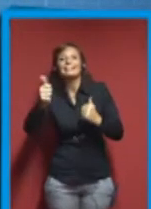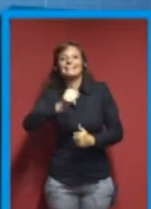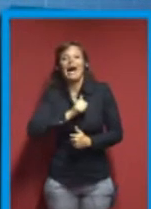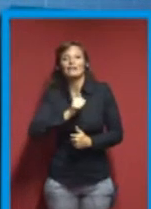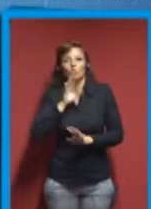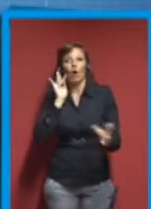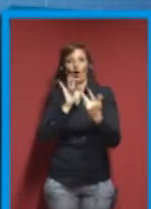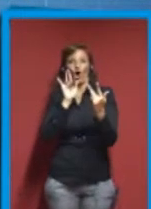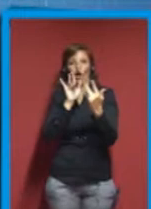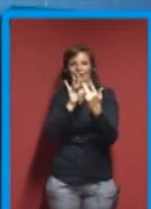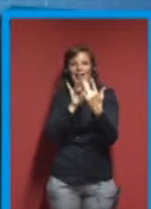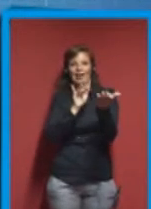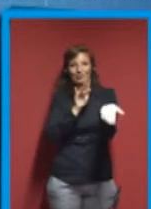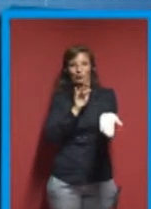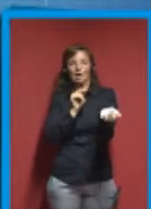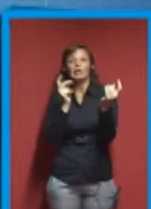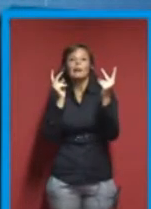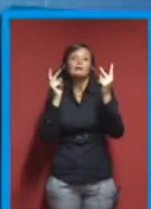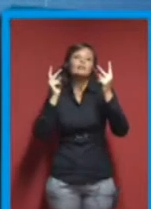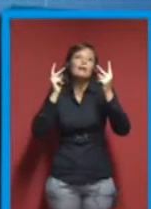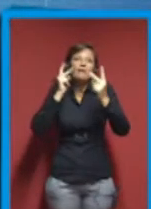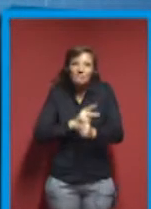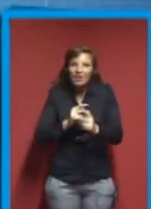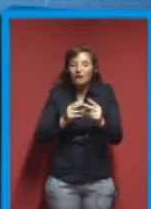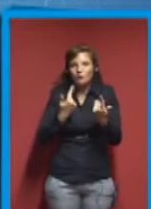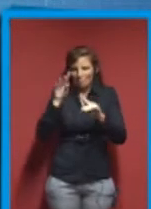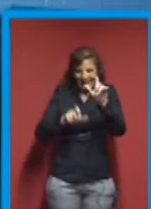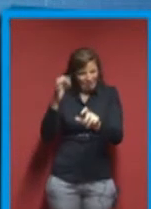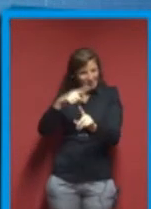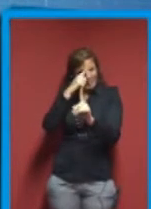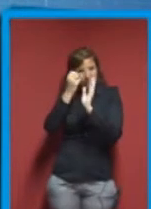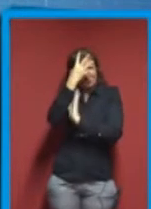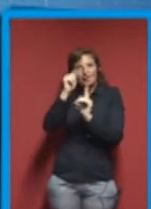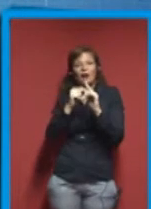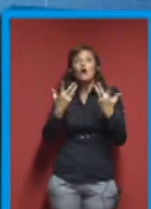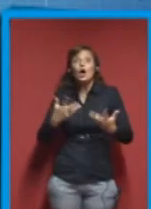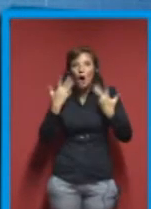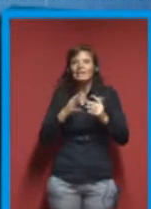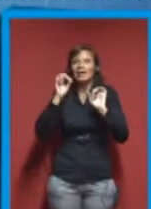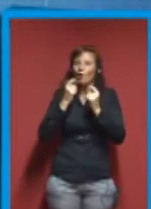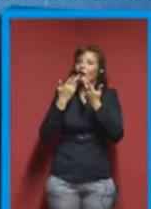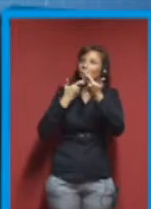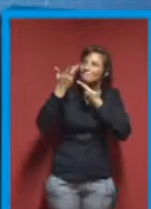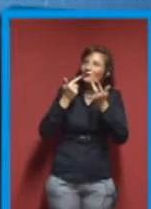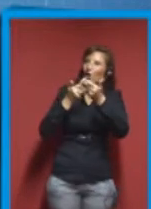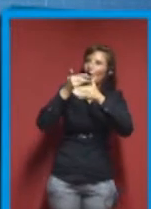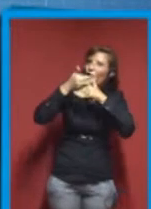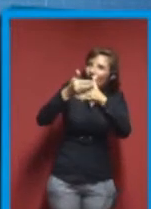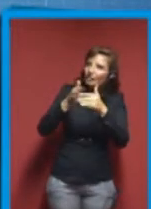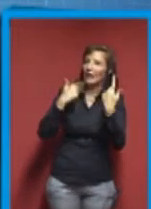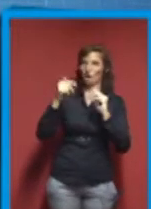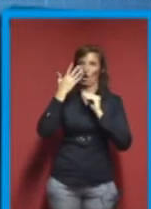sole. Cioè, probabilmente sono molto contente queste persone di parlare di come hanno costruito